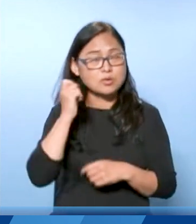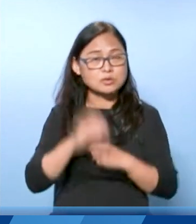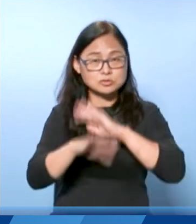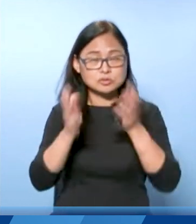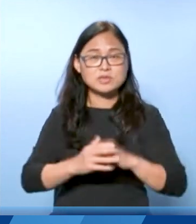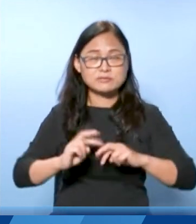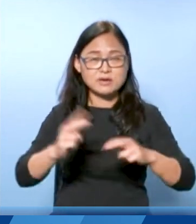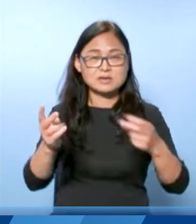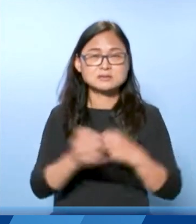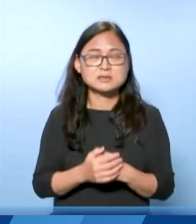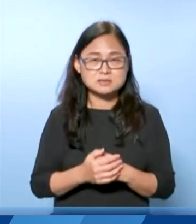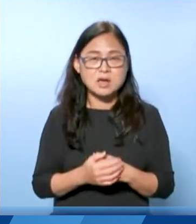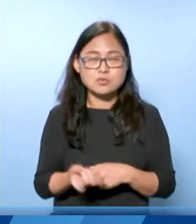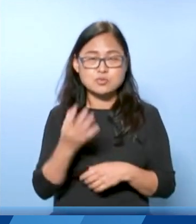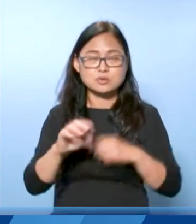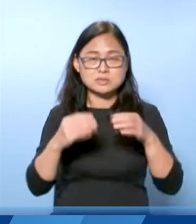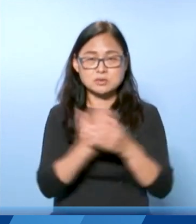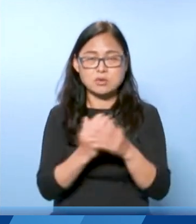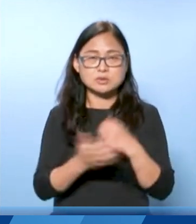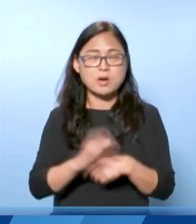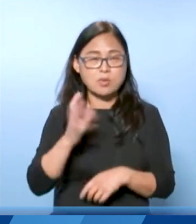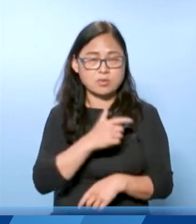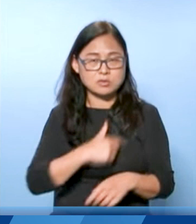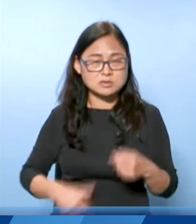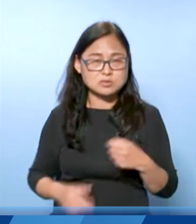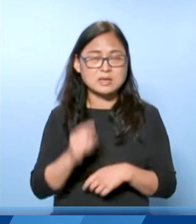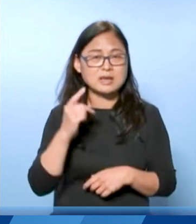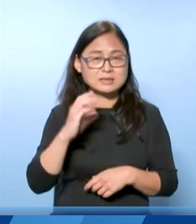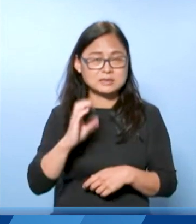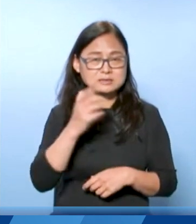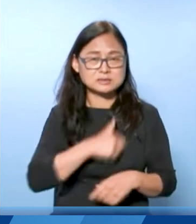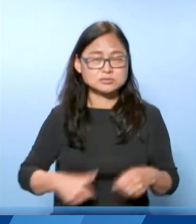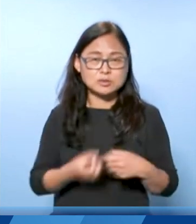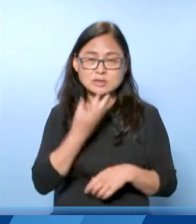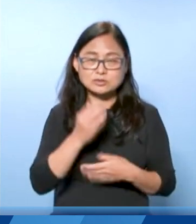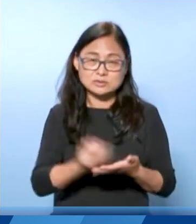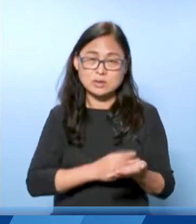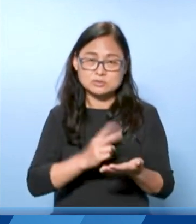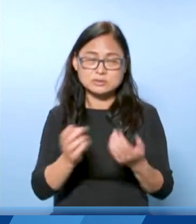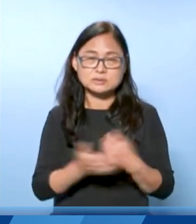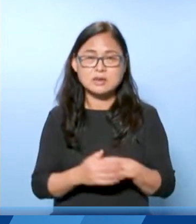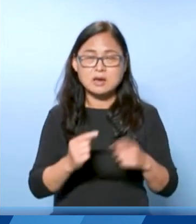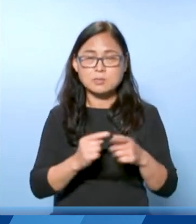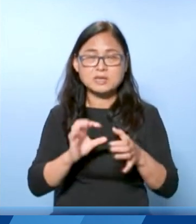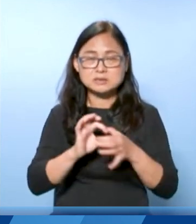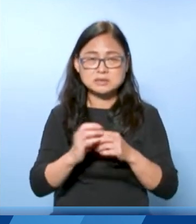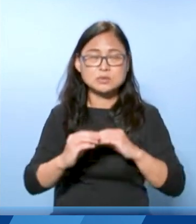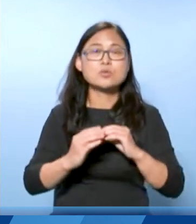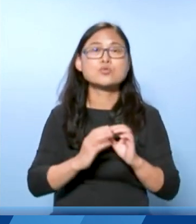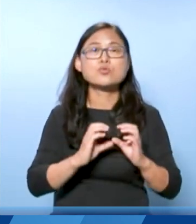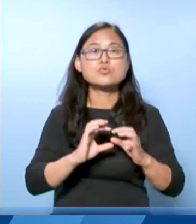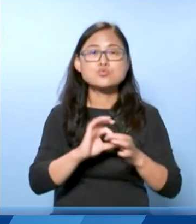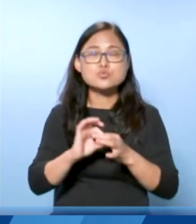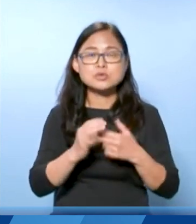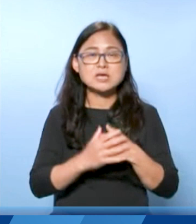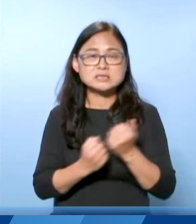面發展的原議案，以及黃國議員、陳家沛議員提出的修正議案。民建聯是支持原議案和所有